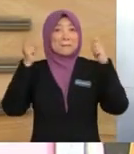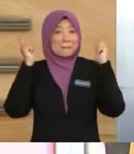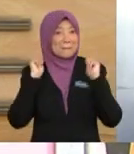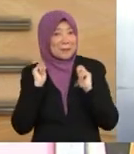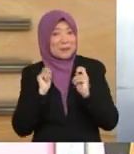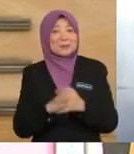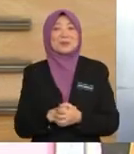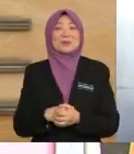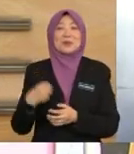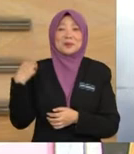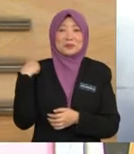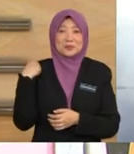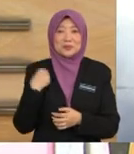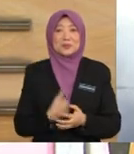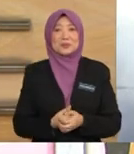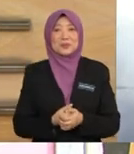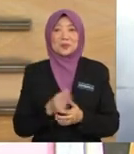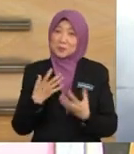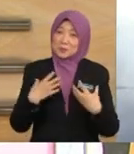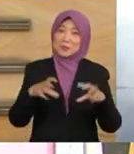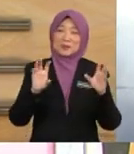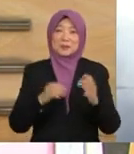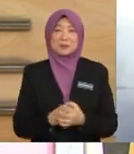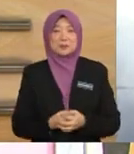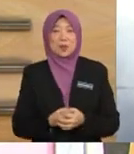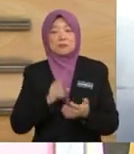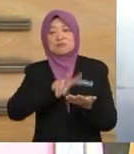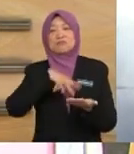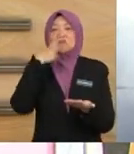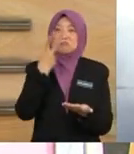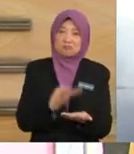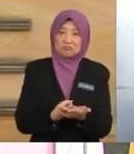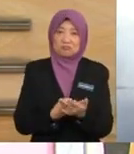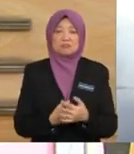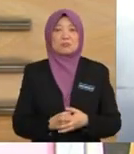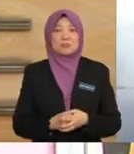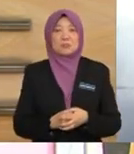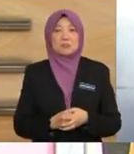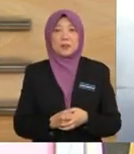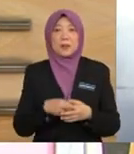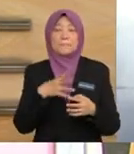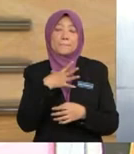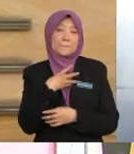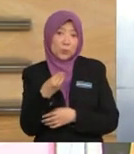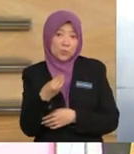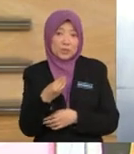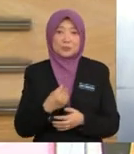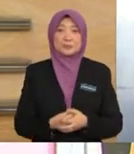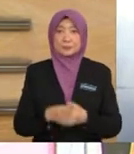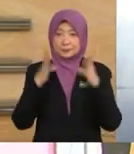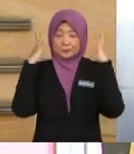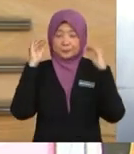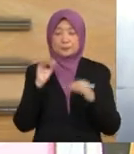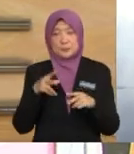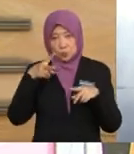Okey, baiklah. Okey, mari kita cuba. Okey, boleh. Okey, kita ambil gunting. Kita gunting kecil ujung ni. Cikgu nak warna putih. Cikgu nak warna putih. Kita gunting ya,